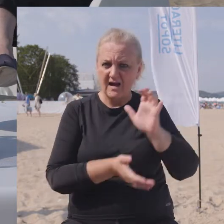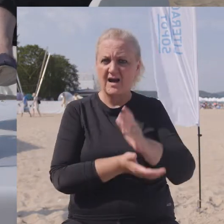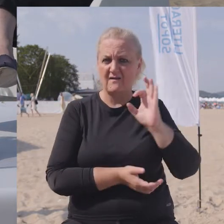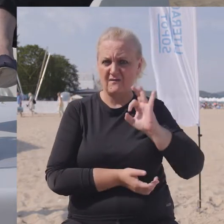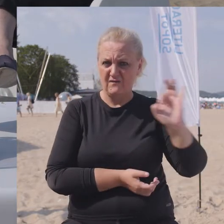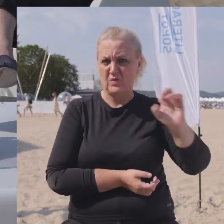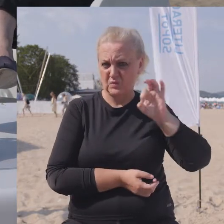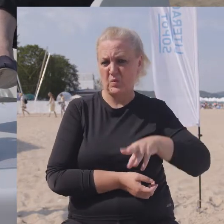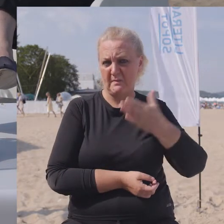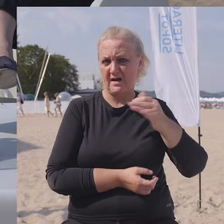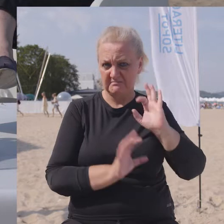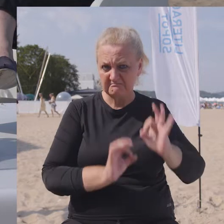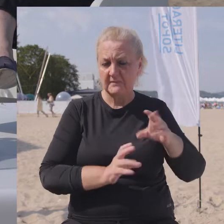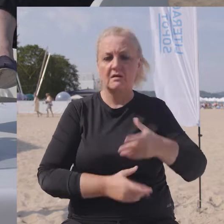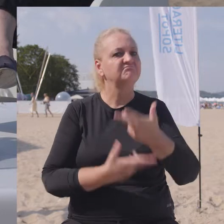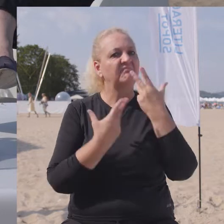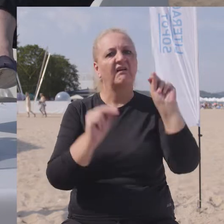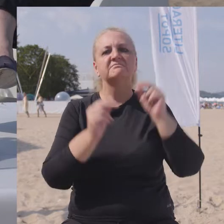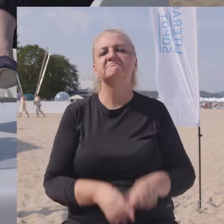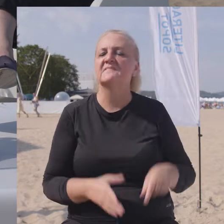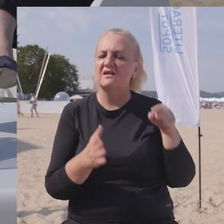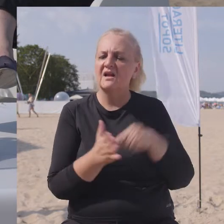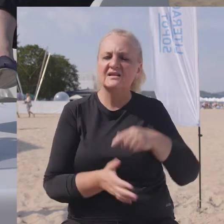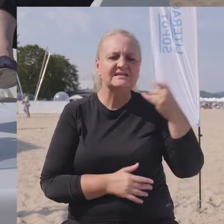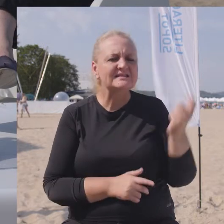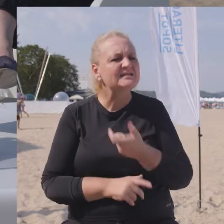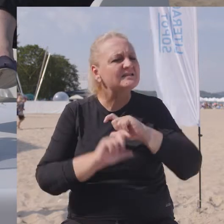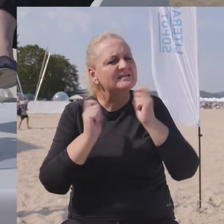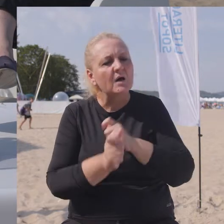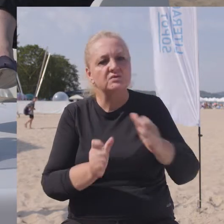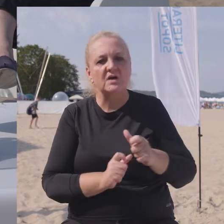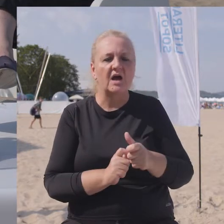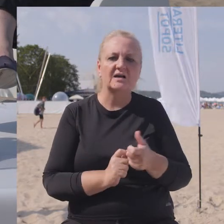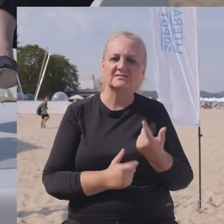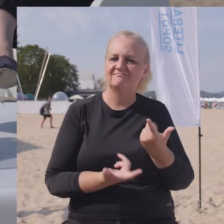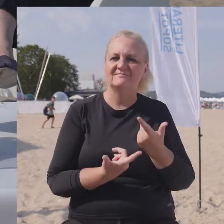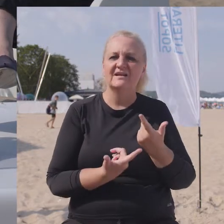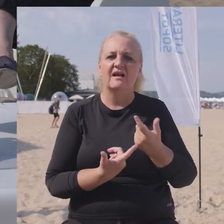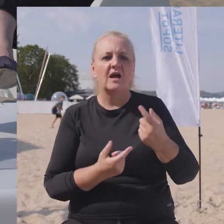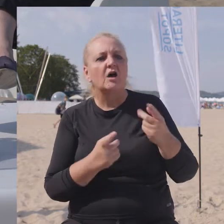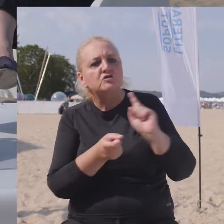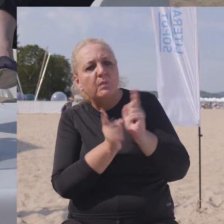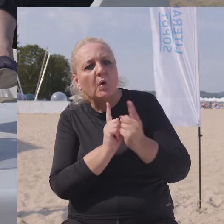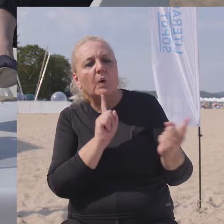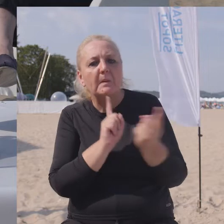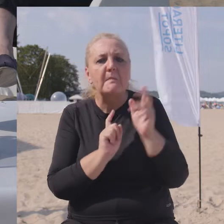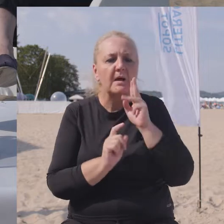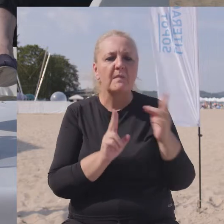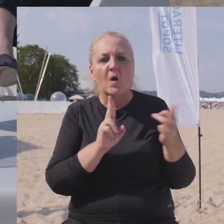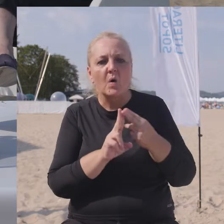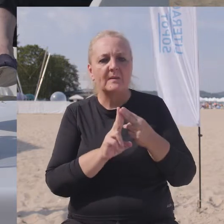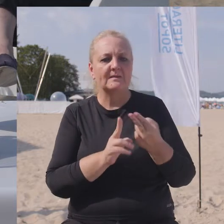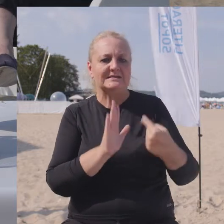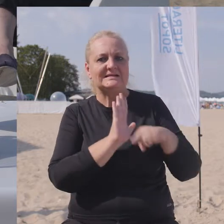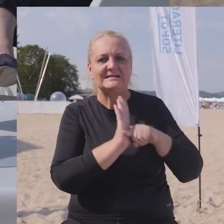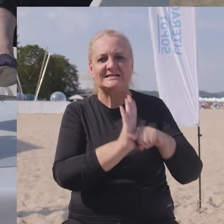jest. Nie omieszka wypominać jej to właśnie za każdym razem, kiedy się widzą i mają jakikolwiek kontakt.